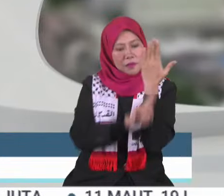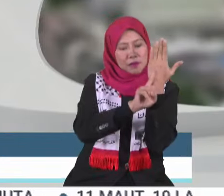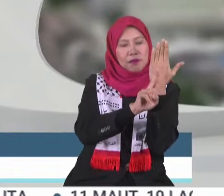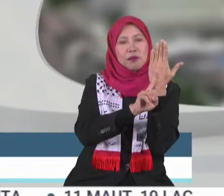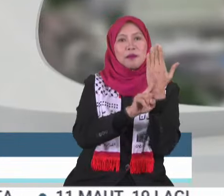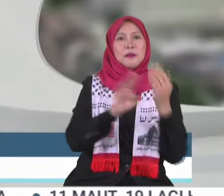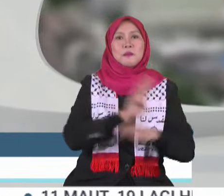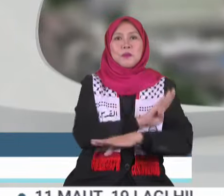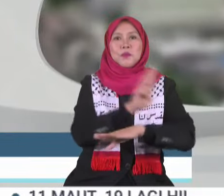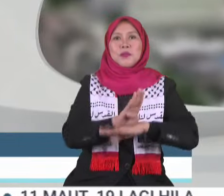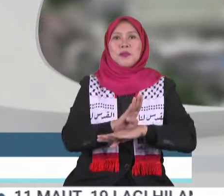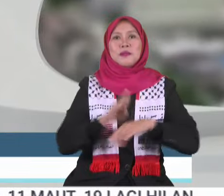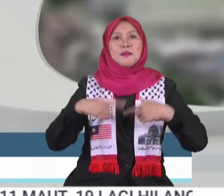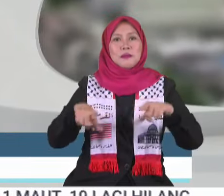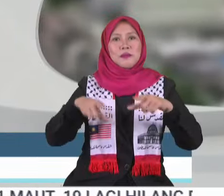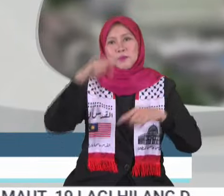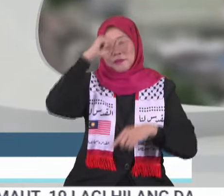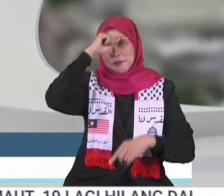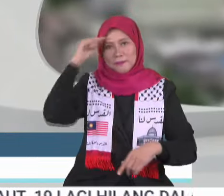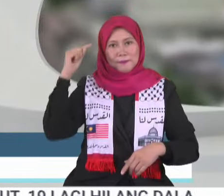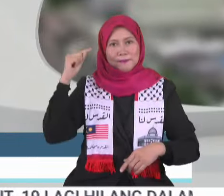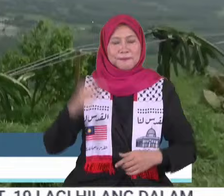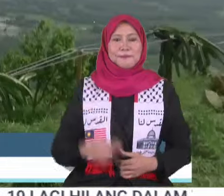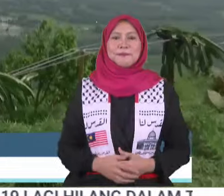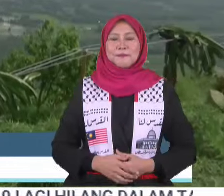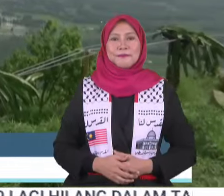iaitu Bukit Kayu Hitam.